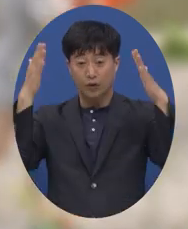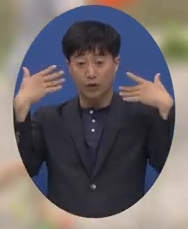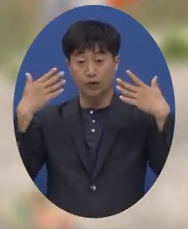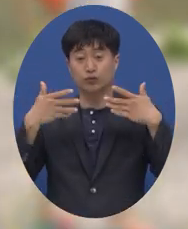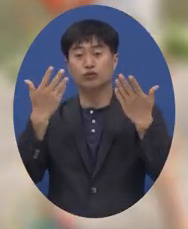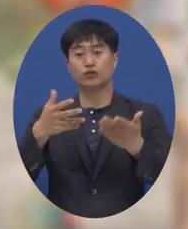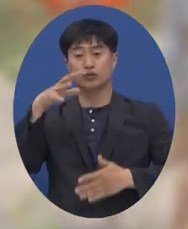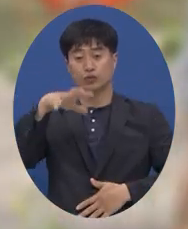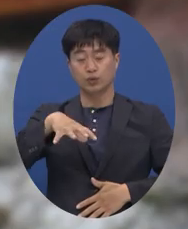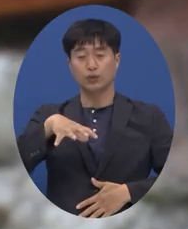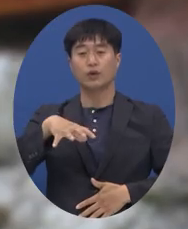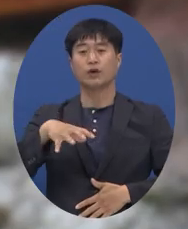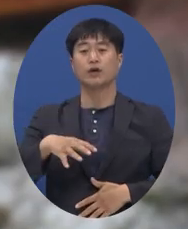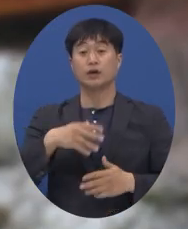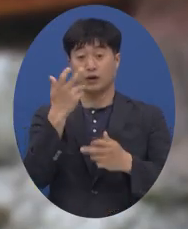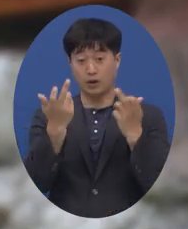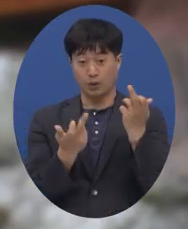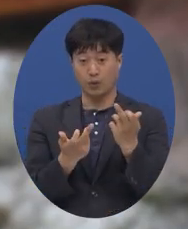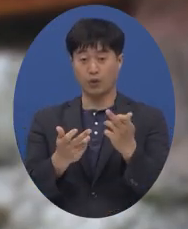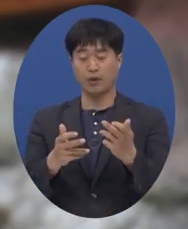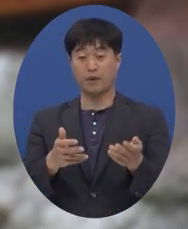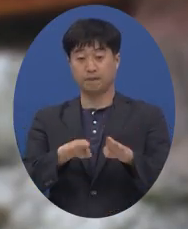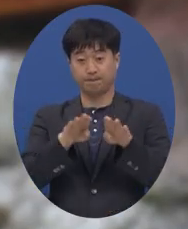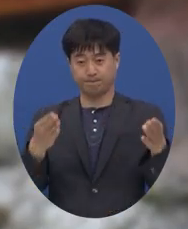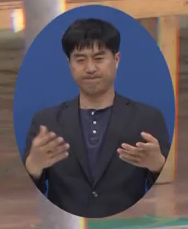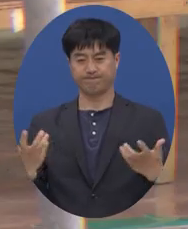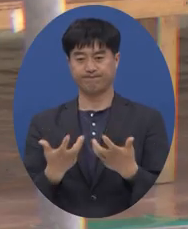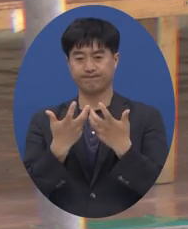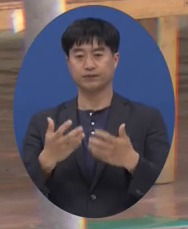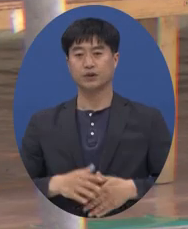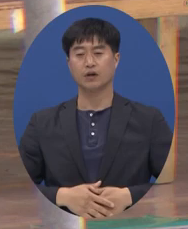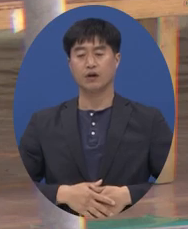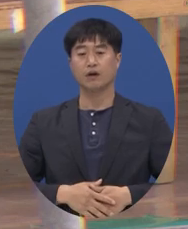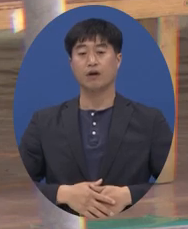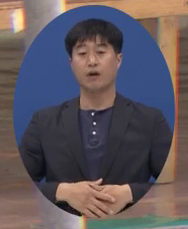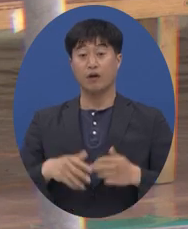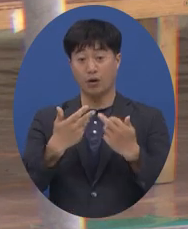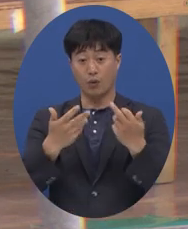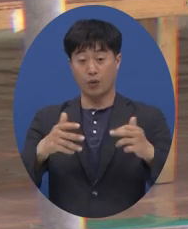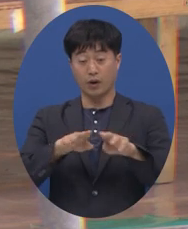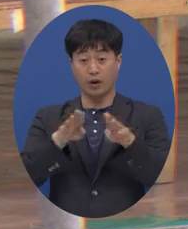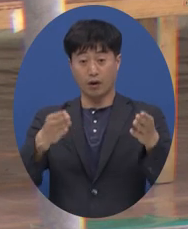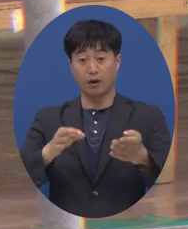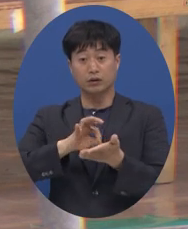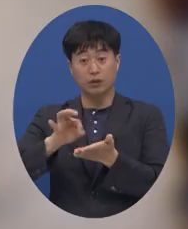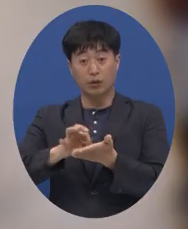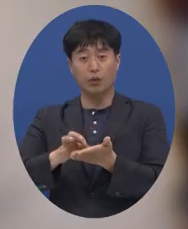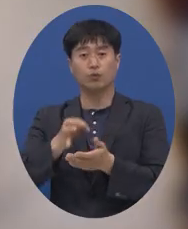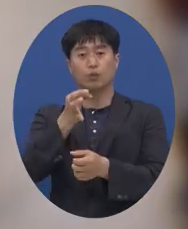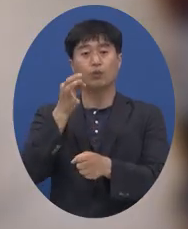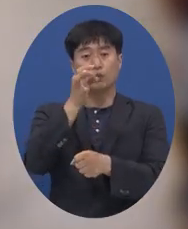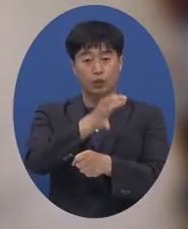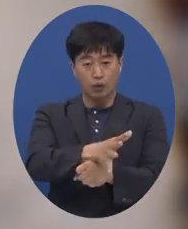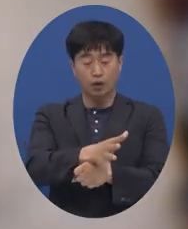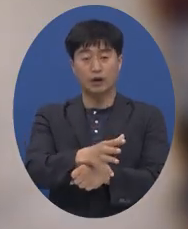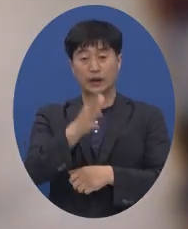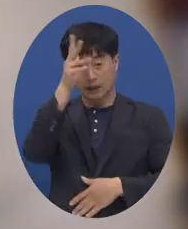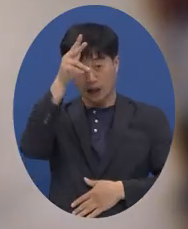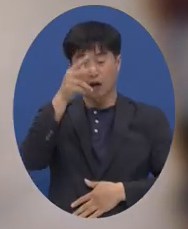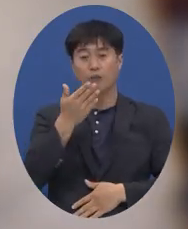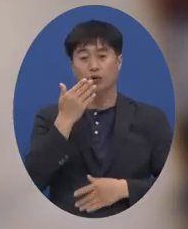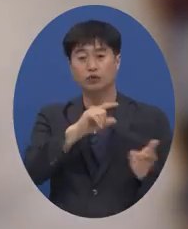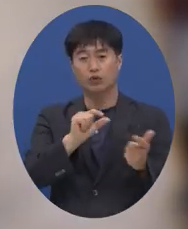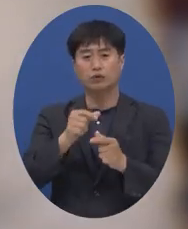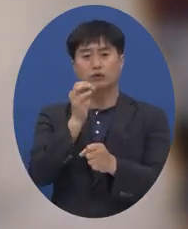여름철 피서객들로 북적이는 계곡에 평상들이 빼곡합니다. 계곡 평상을 이용하려면 자릿세를 내거나 닭백숙 등